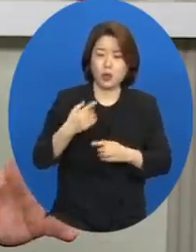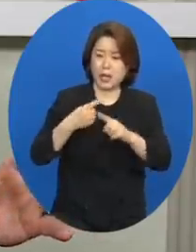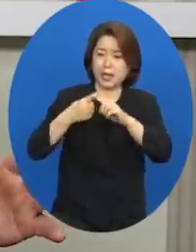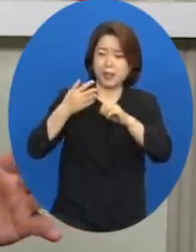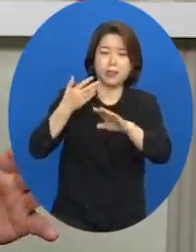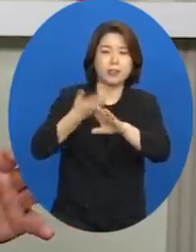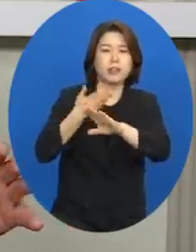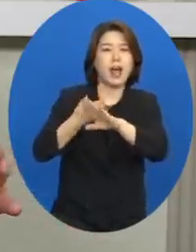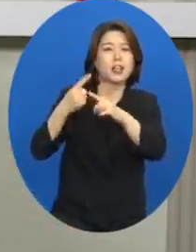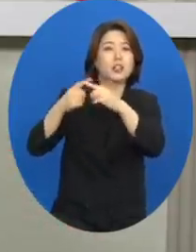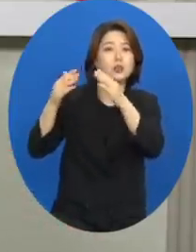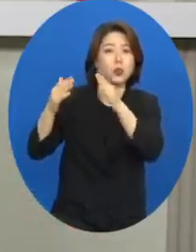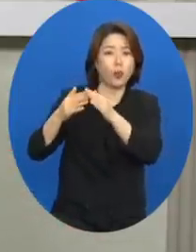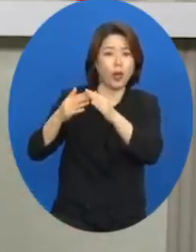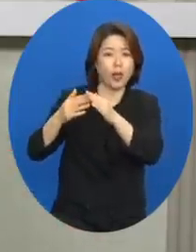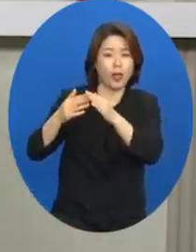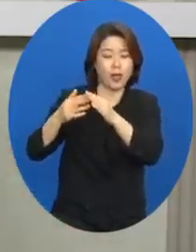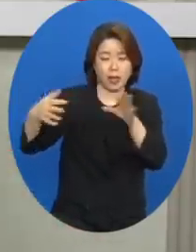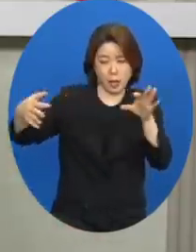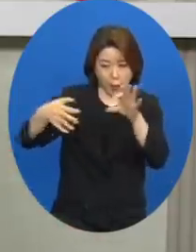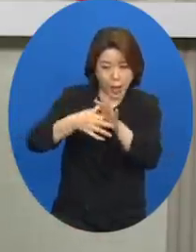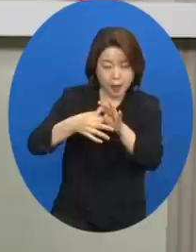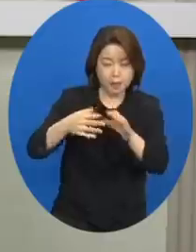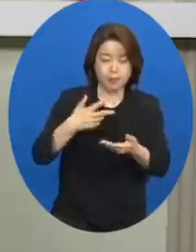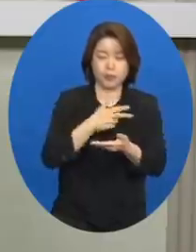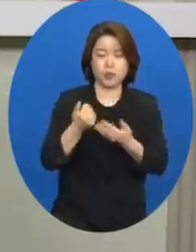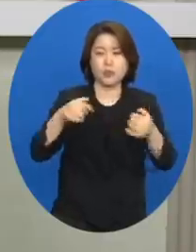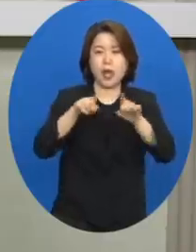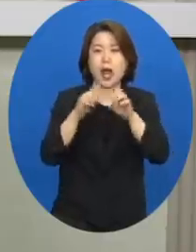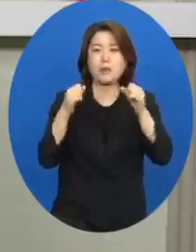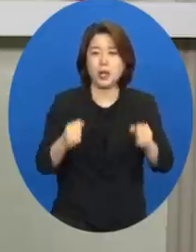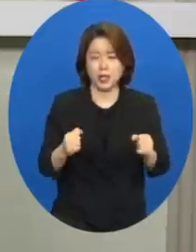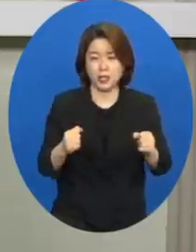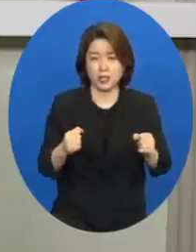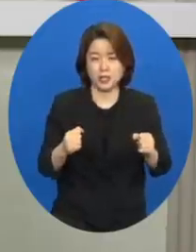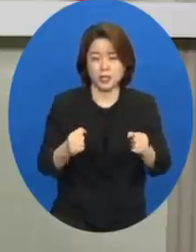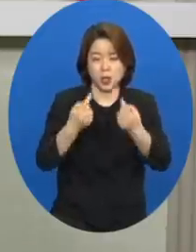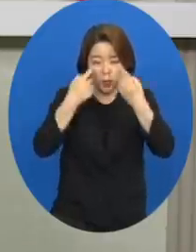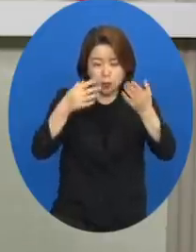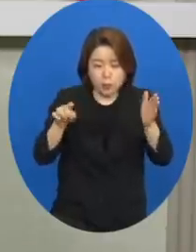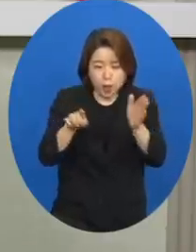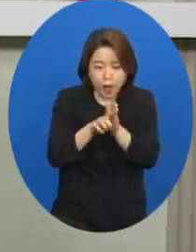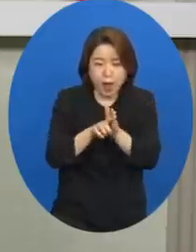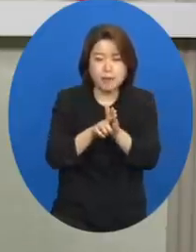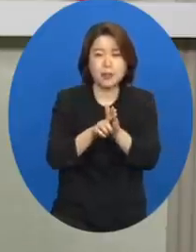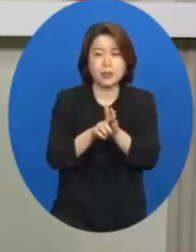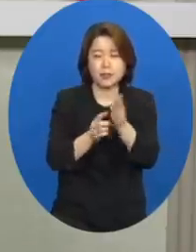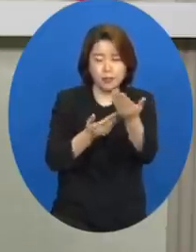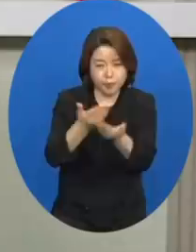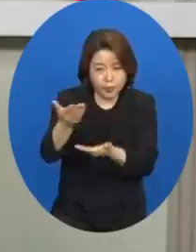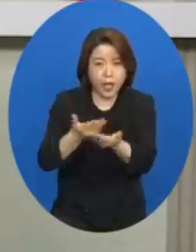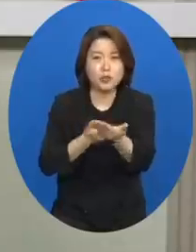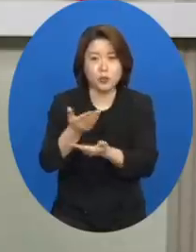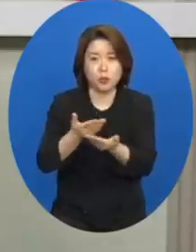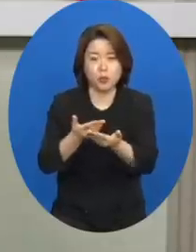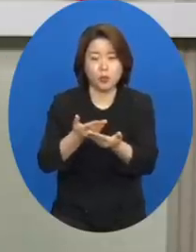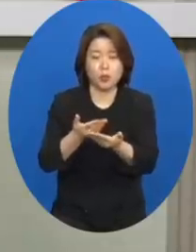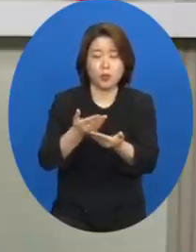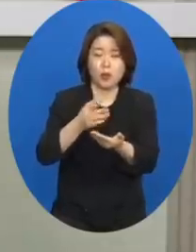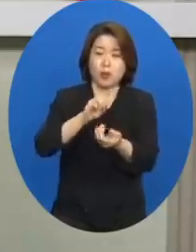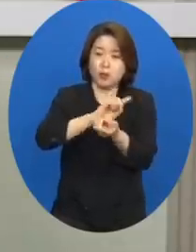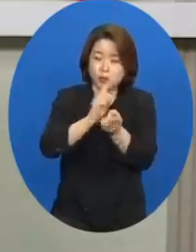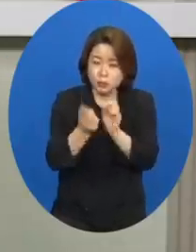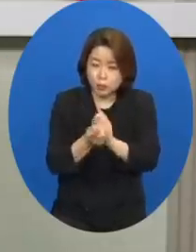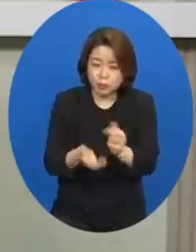도 주님이 우리와 함께 계시는 분명한 믿음을 서로 나누고 또 서로 그렇게 사는 일에 서로